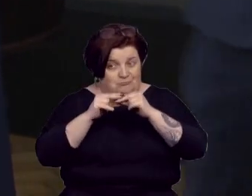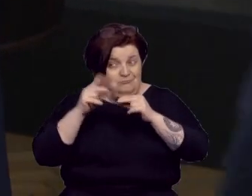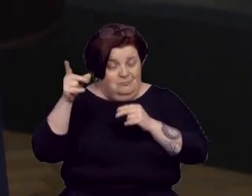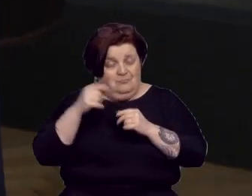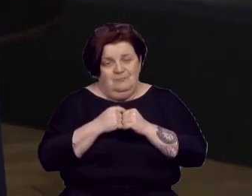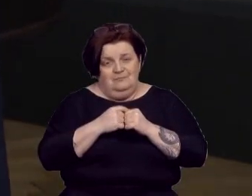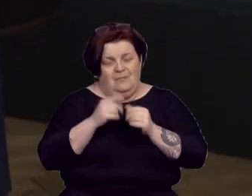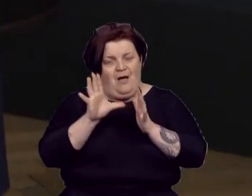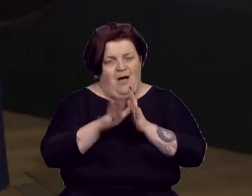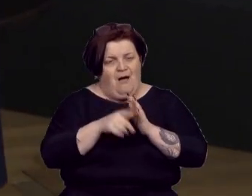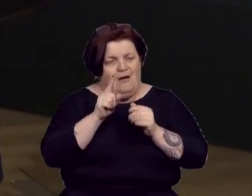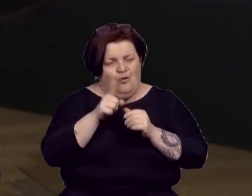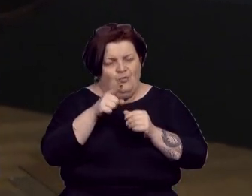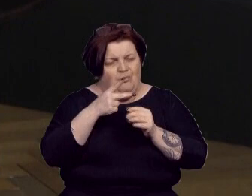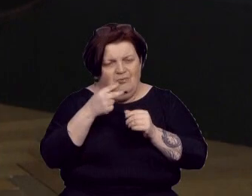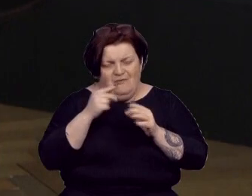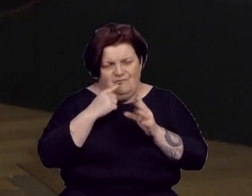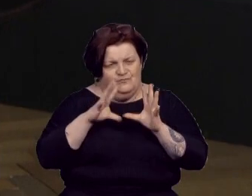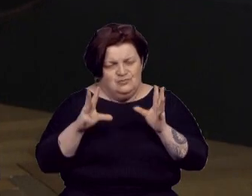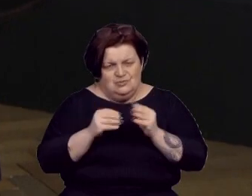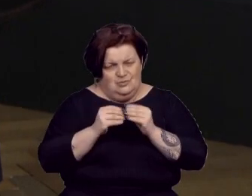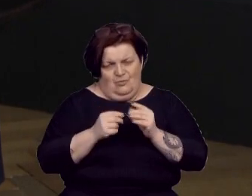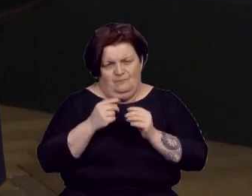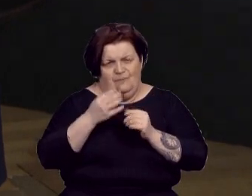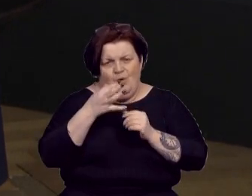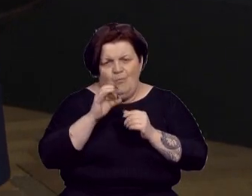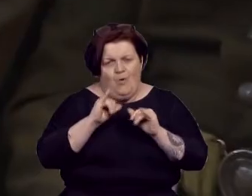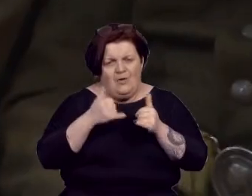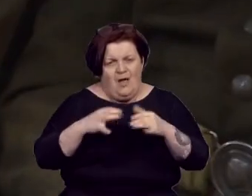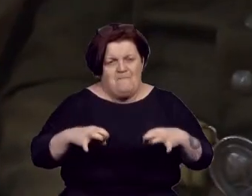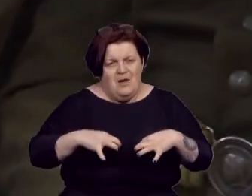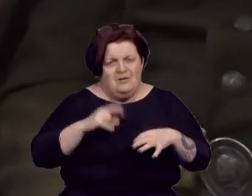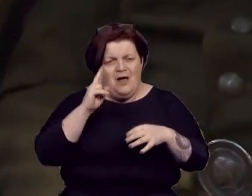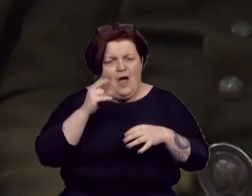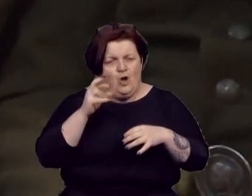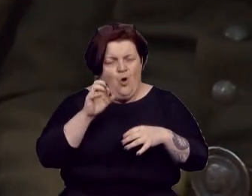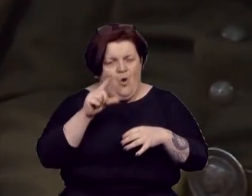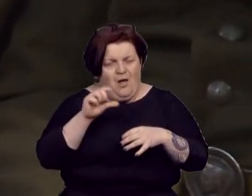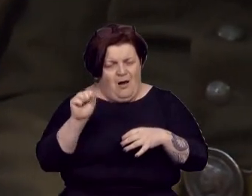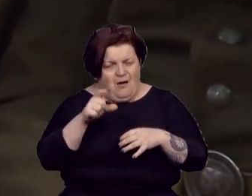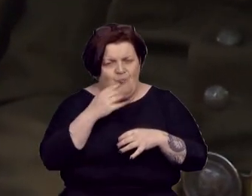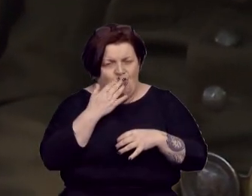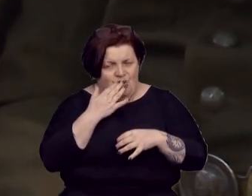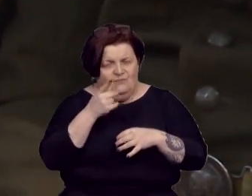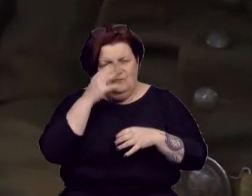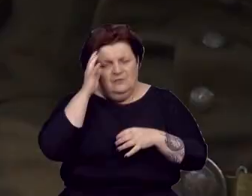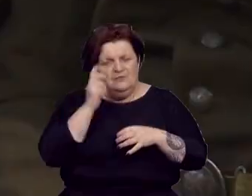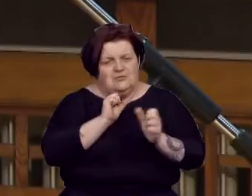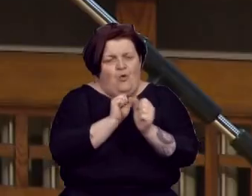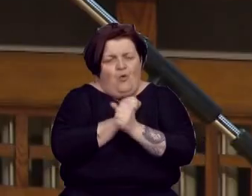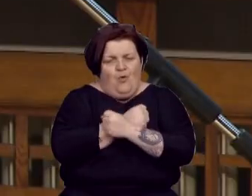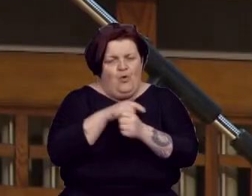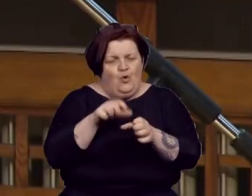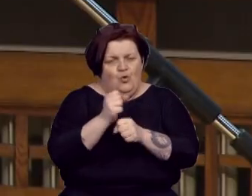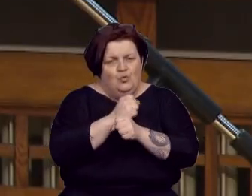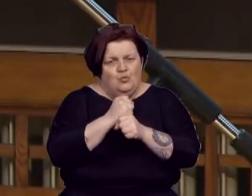Grudziądza. Ale to nie wszystko, bo jak to też pani Karola powiedziała w jednym z wywiadów,